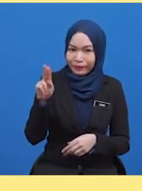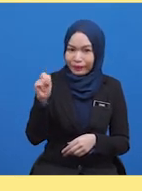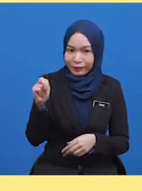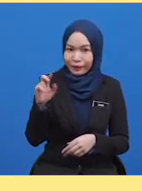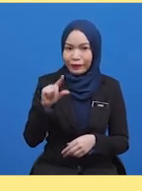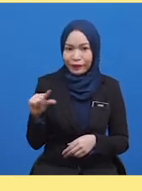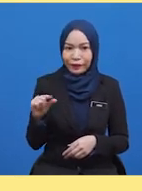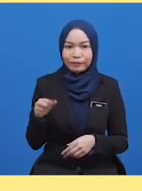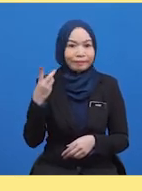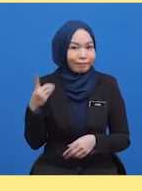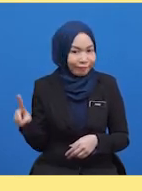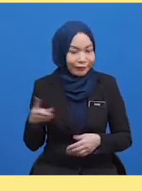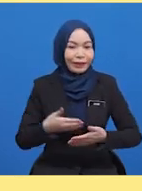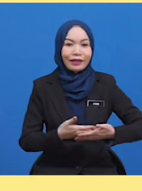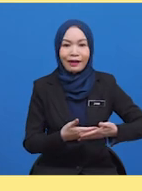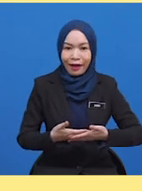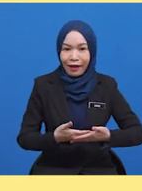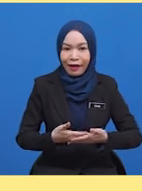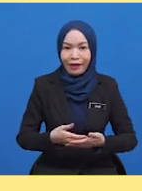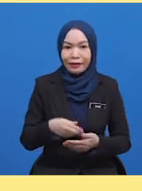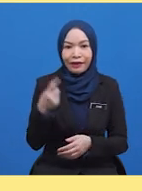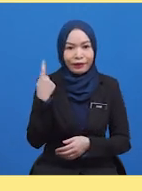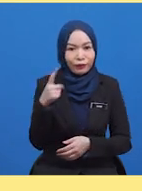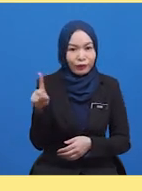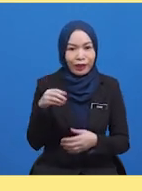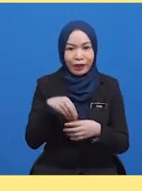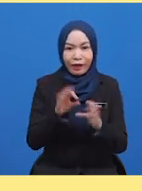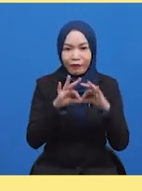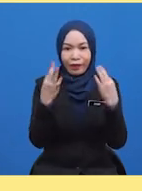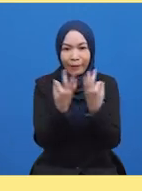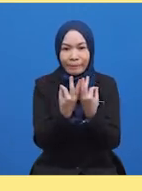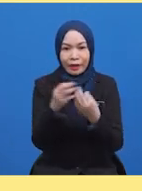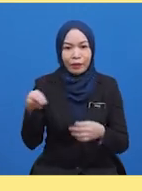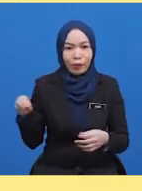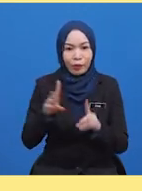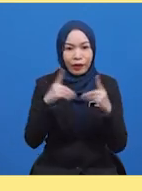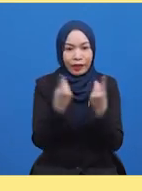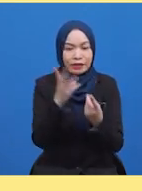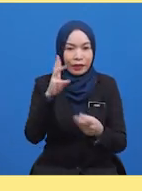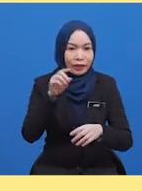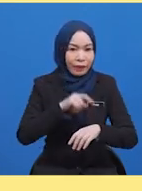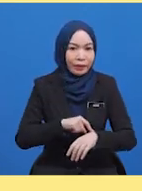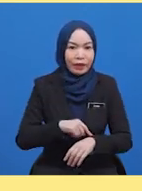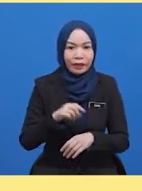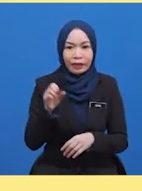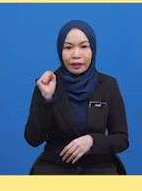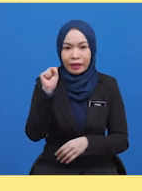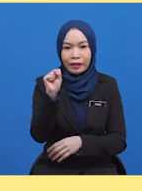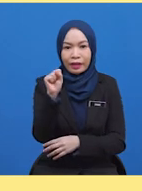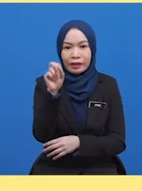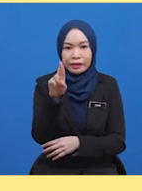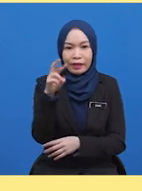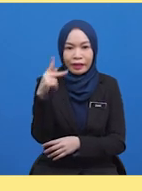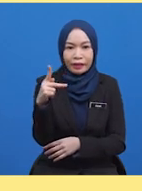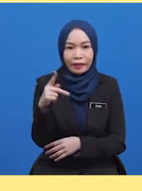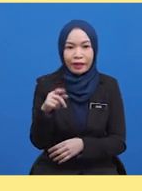dalam sebuah keluarga dan murid dari jahe Nam di sekolah rendah kerajaan timbang phase